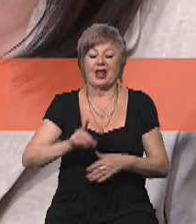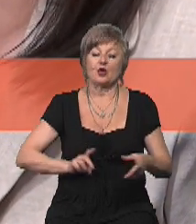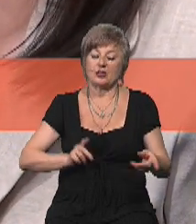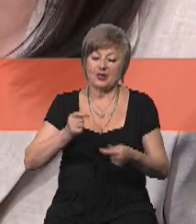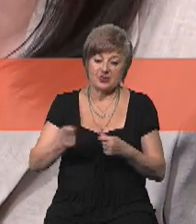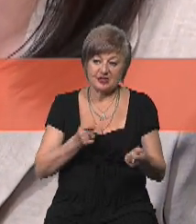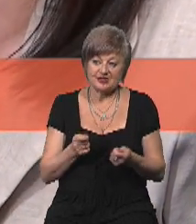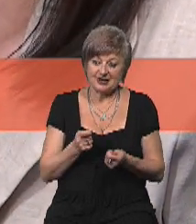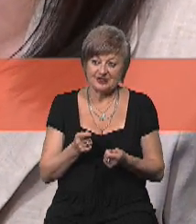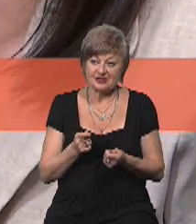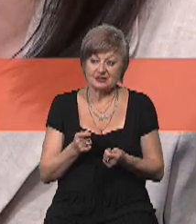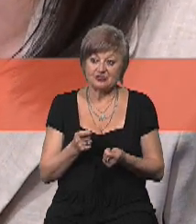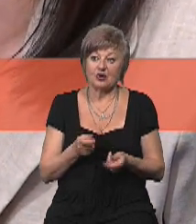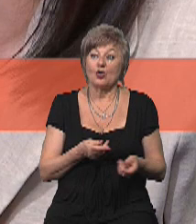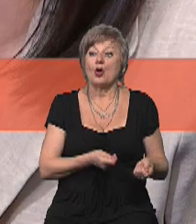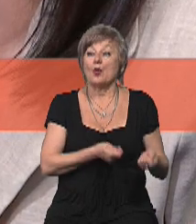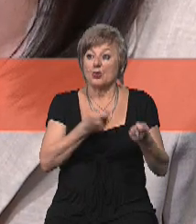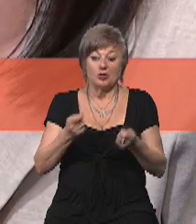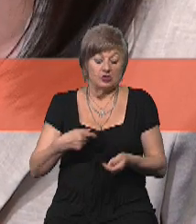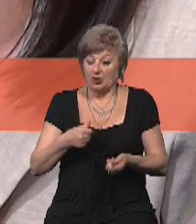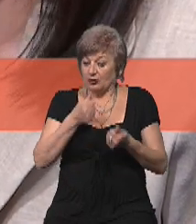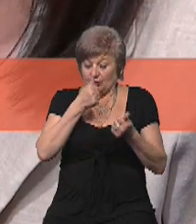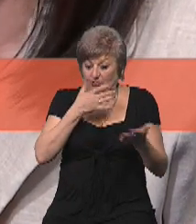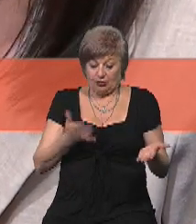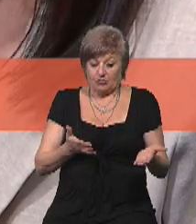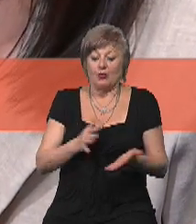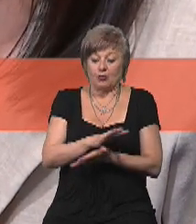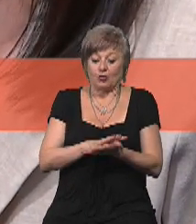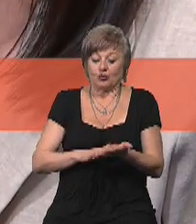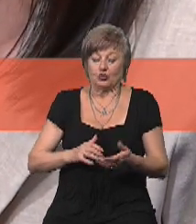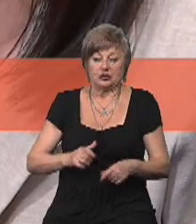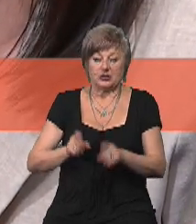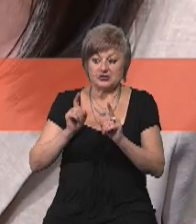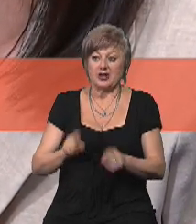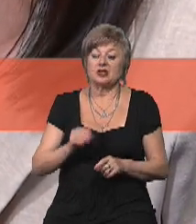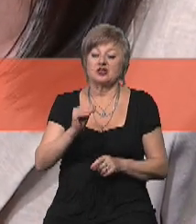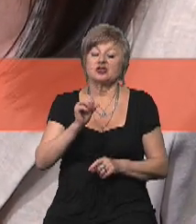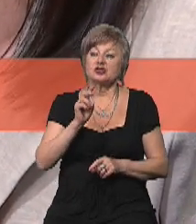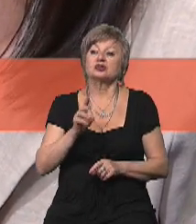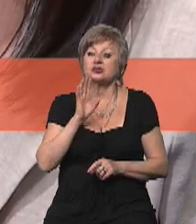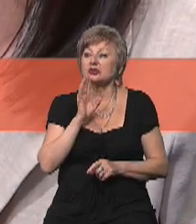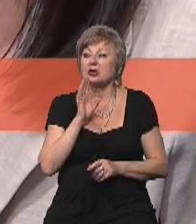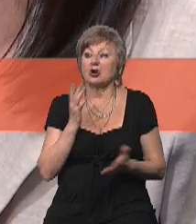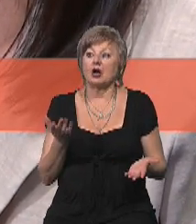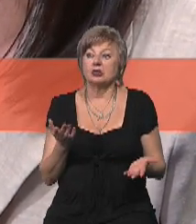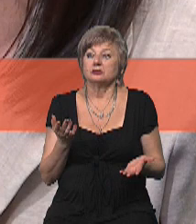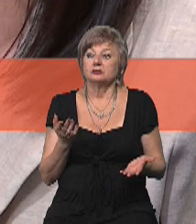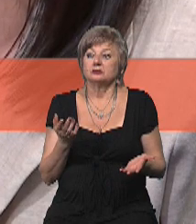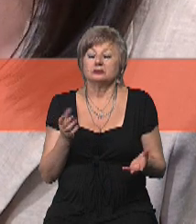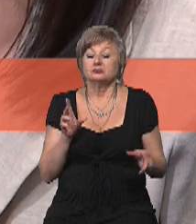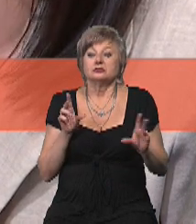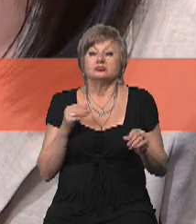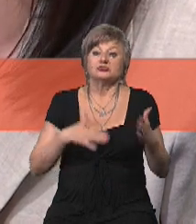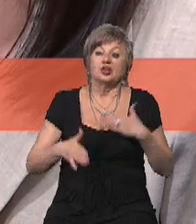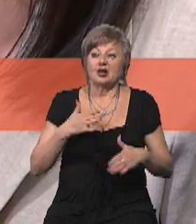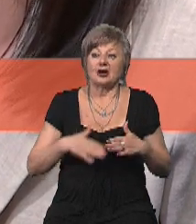адміністрації. Я кажу, переїжджаю звідси, я тут не можу більше, давайте продовжуйте самі. Жеківка, яка там була, вона прямо аж не скрила свого щастя від